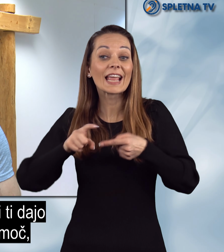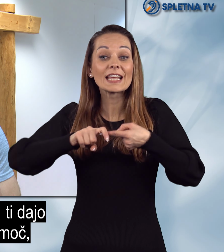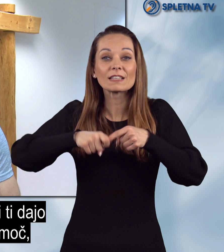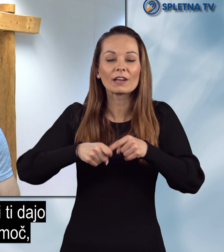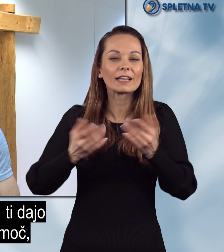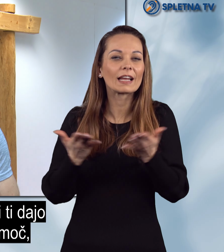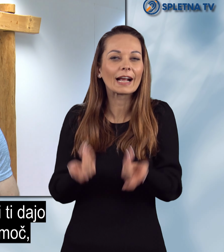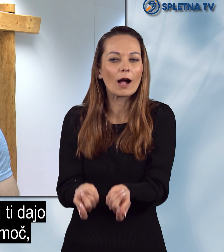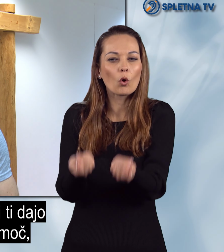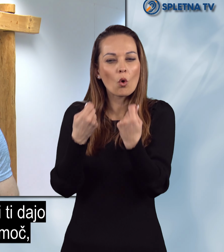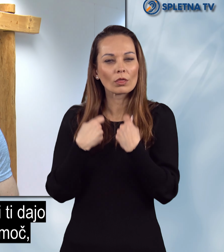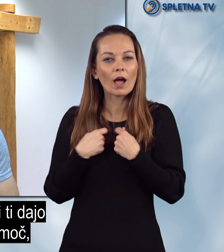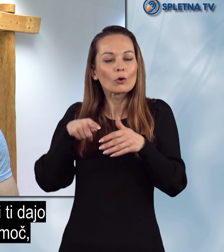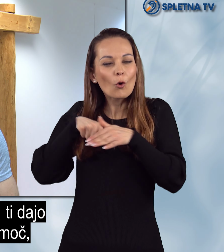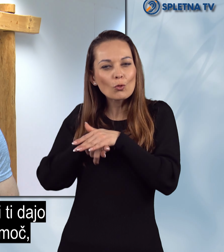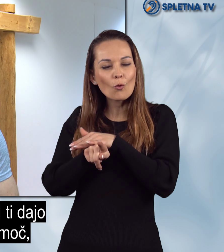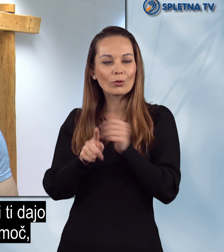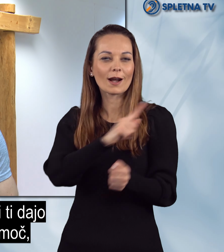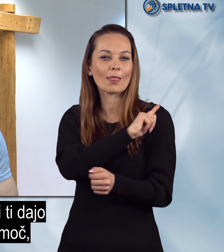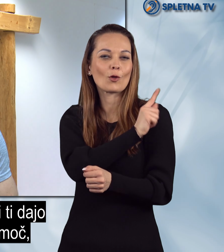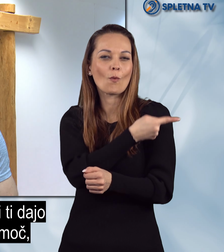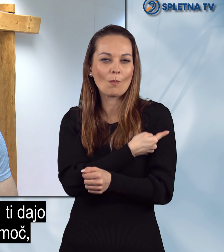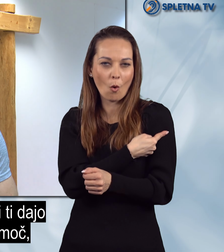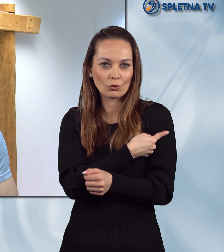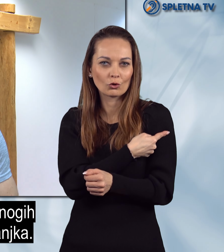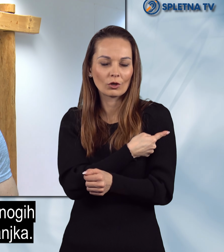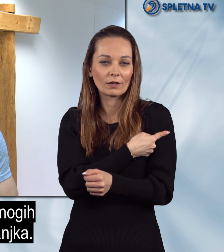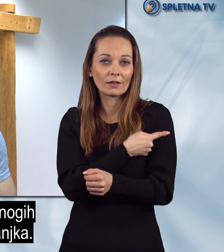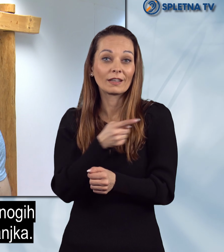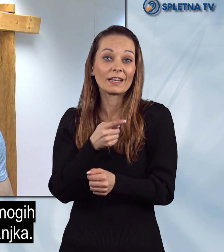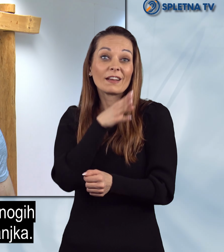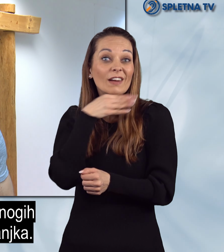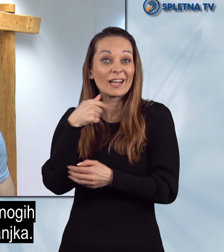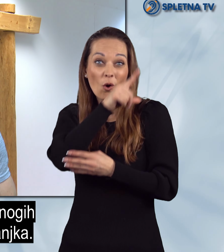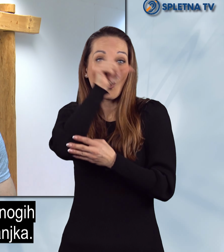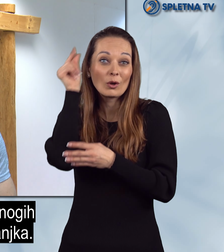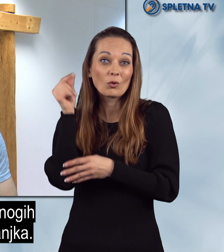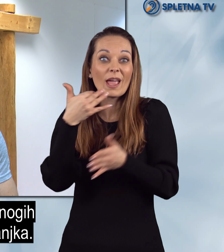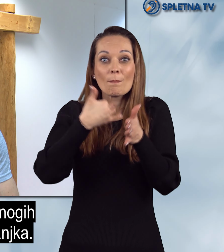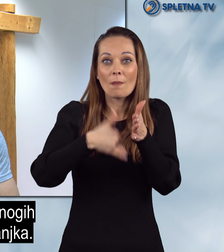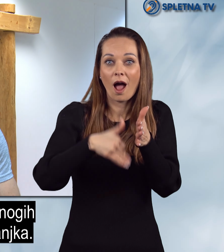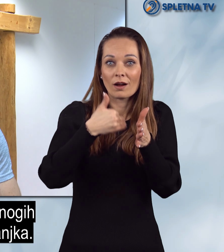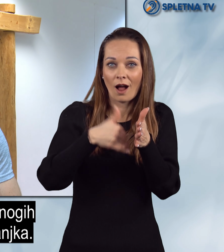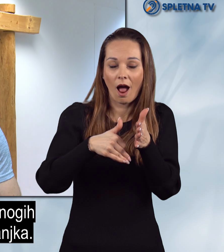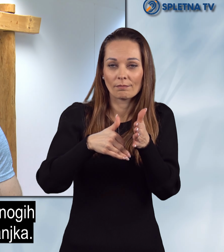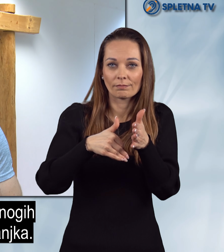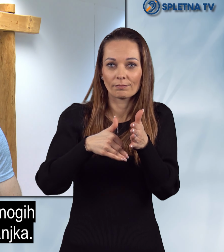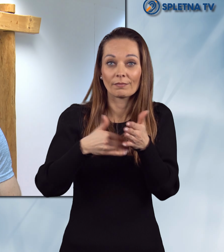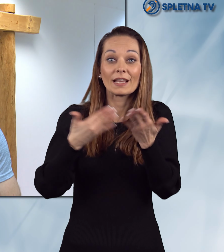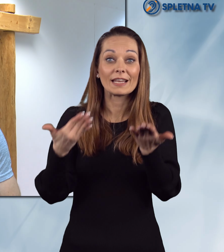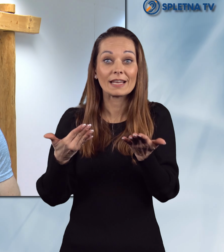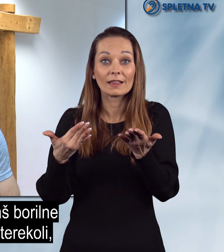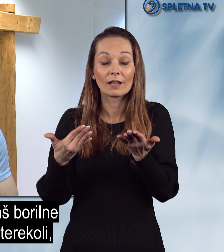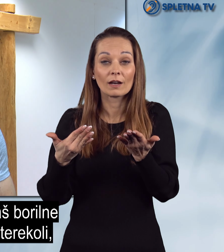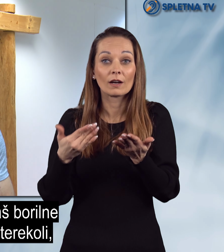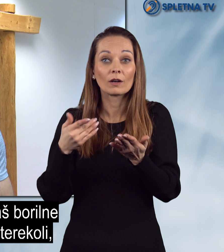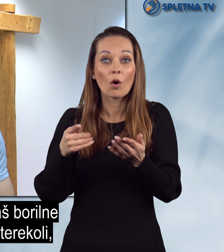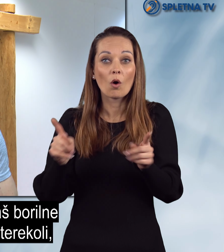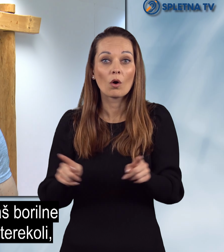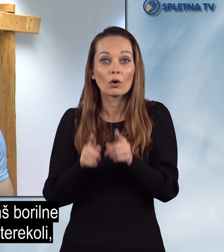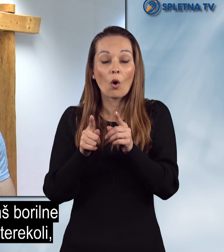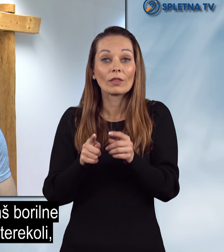ti nekako dajo to notranjo moč, ki pri veliko ljudeh manjka. In ko